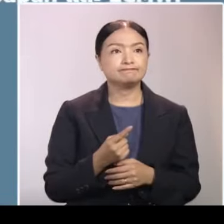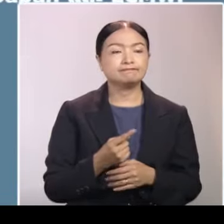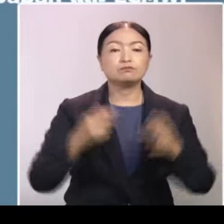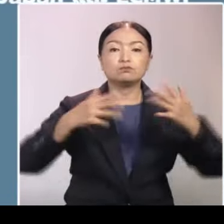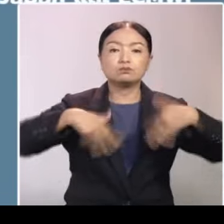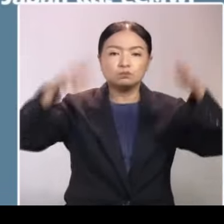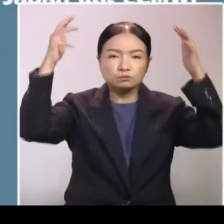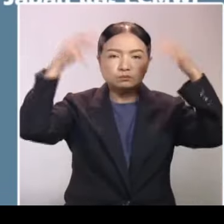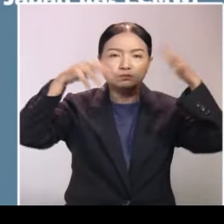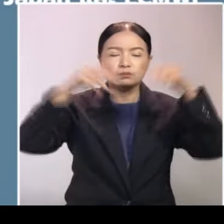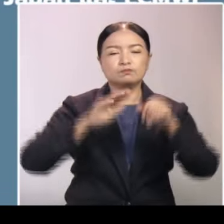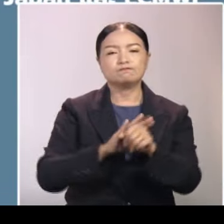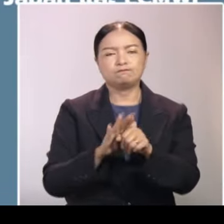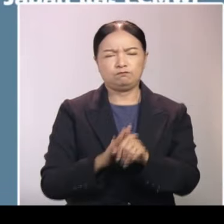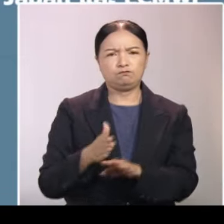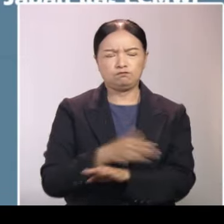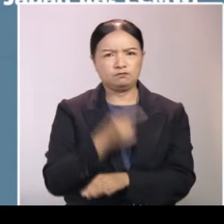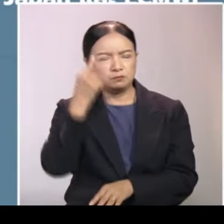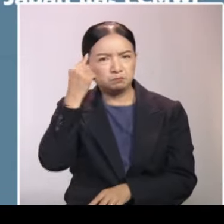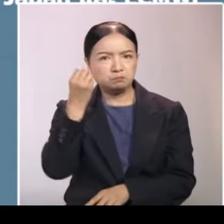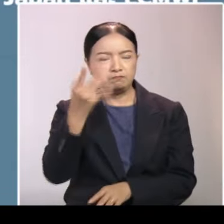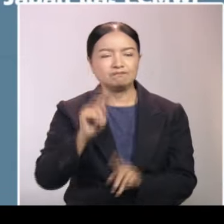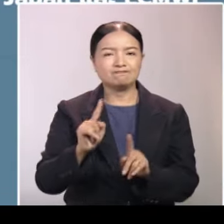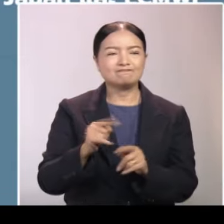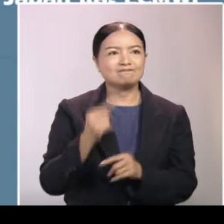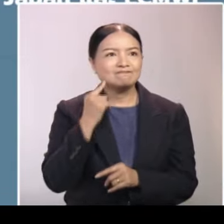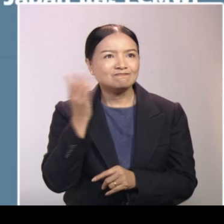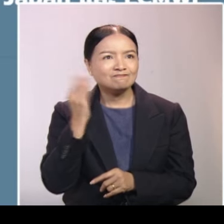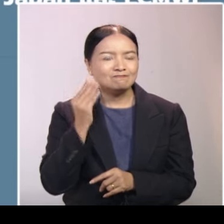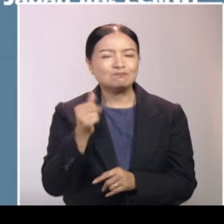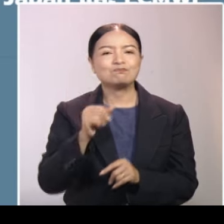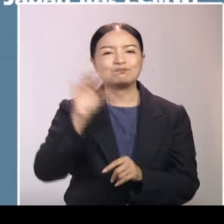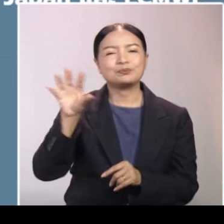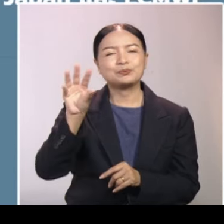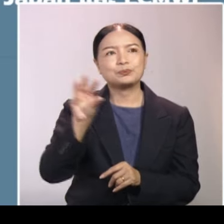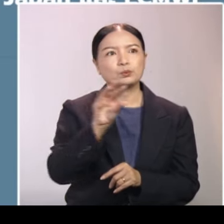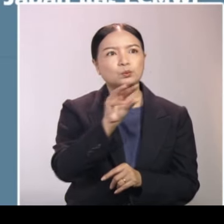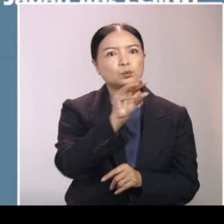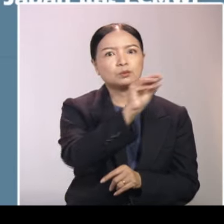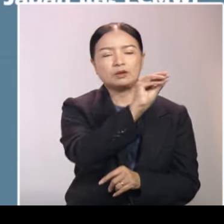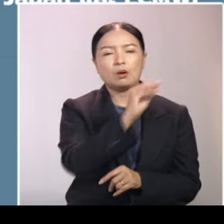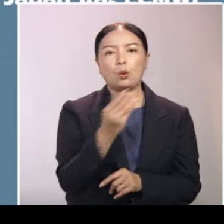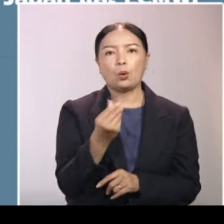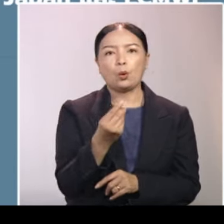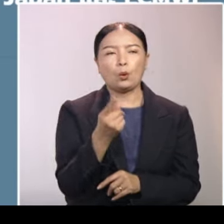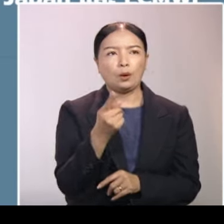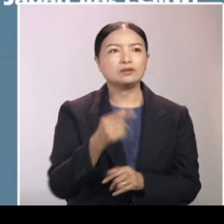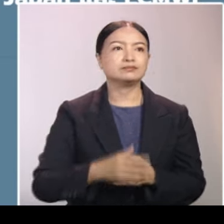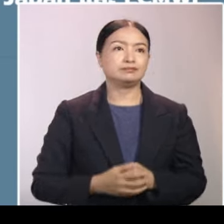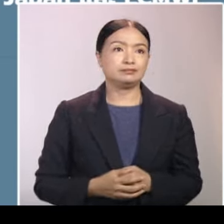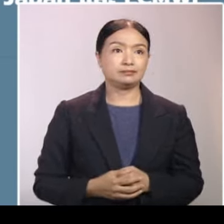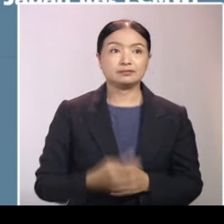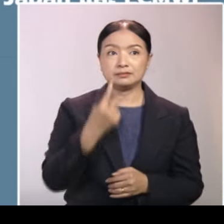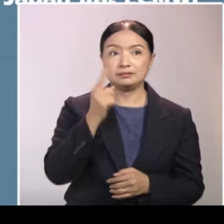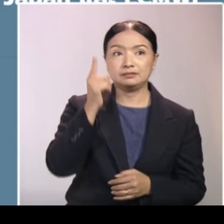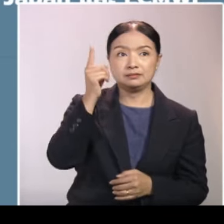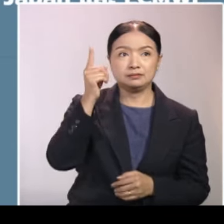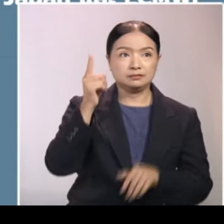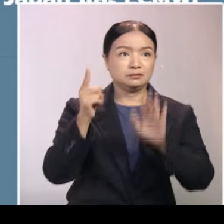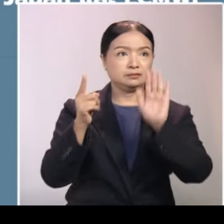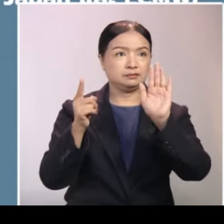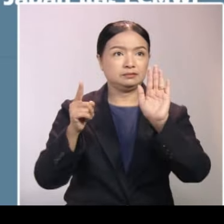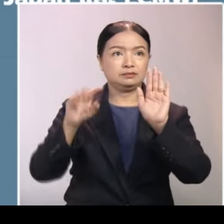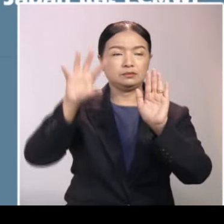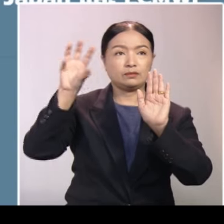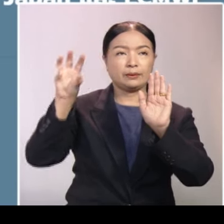ปริมาณฝนไม่มากเท่ากับที่คาดการ์ไว้ถ้าฟังแบบนี้สัญญาณดีนะคะว่าอย่างน้อยมันไม่ได้หนักถึงขนาดที่ตอนแรกเนี่ยมองว่าเพราะ